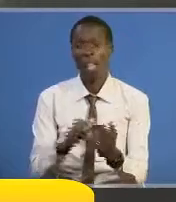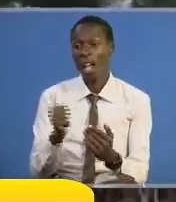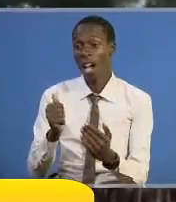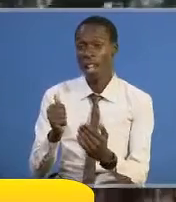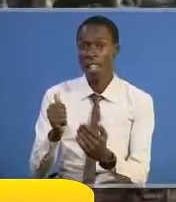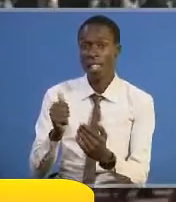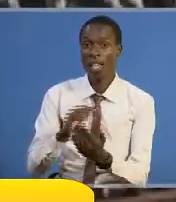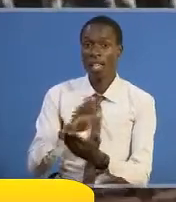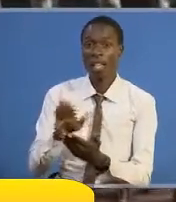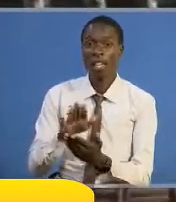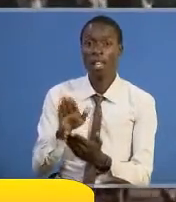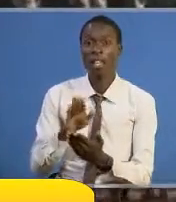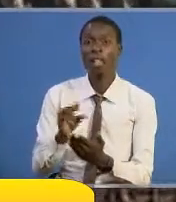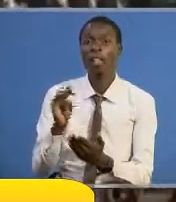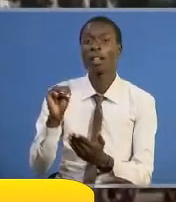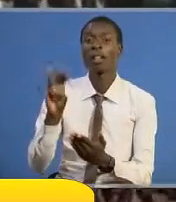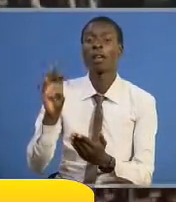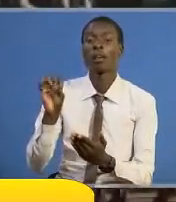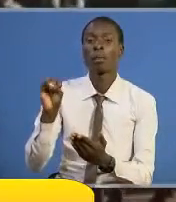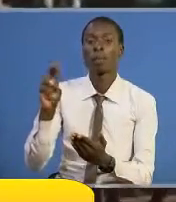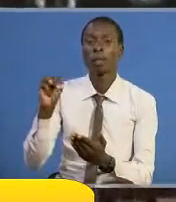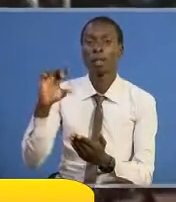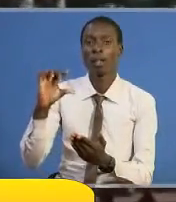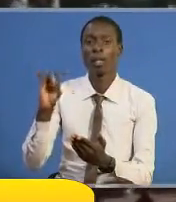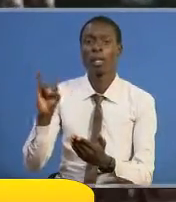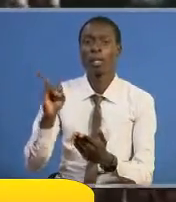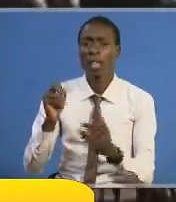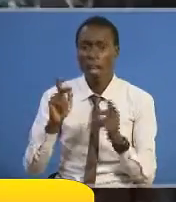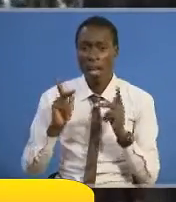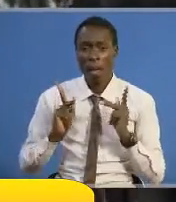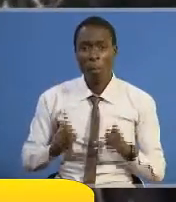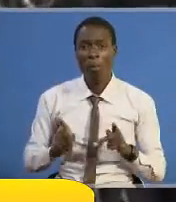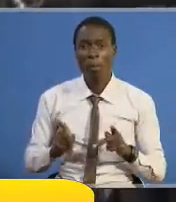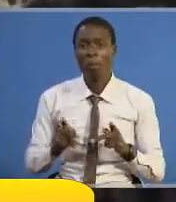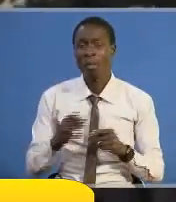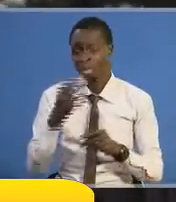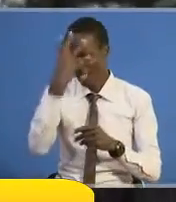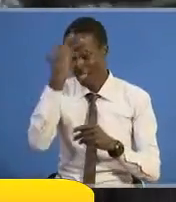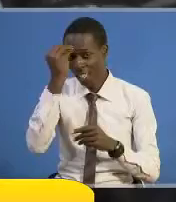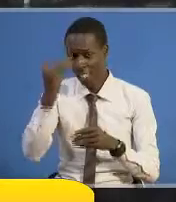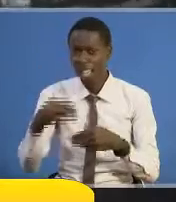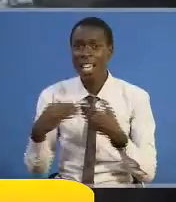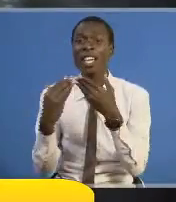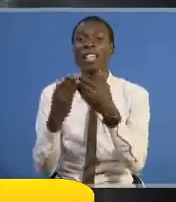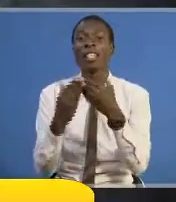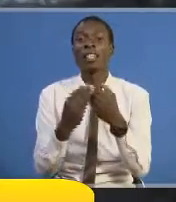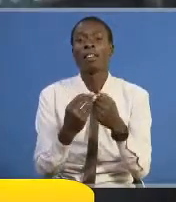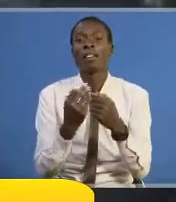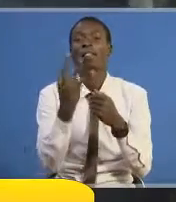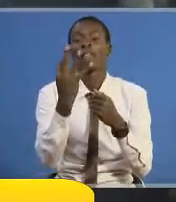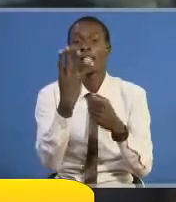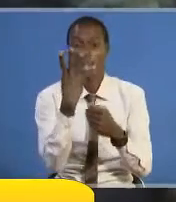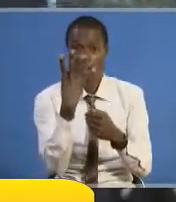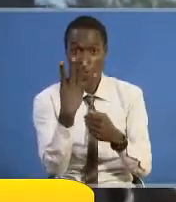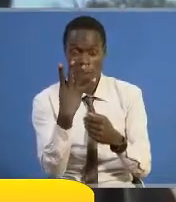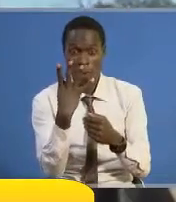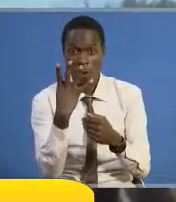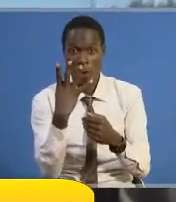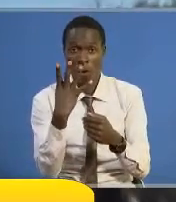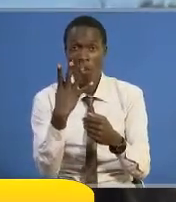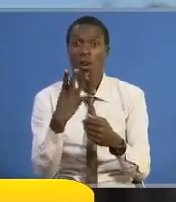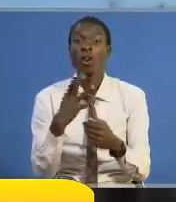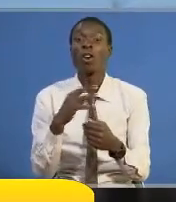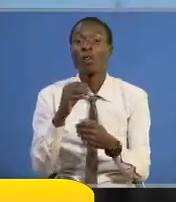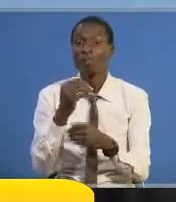Kwingineko katika kaunti ya Mwingi, wakazi wenye ghadhabu wamesalimisha ngamia 34 waliovamia mashamba yao kwa ofisi ya